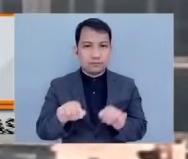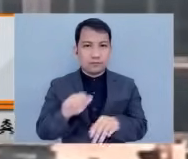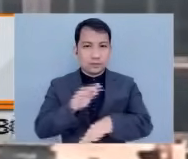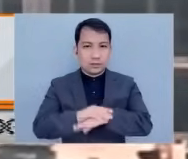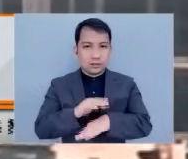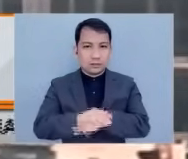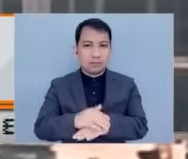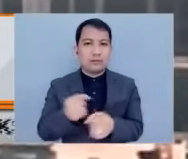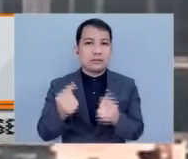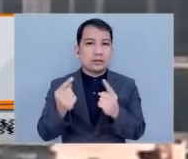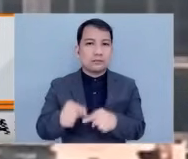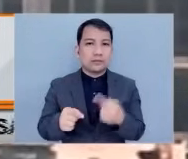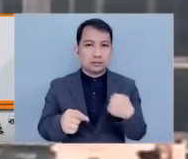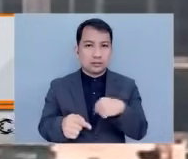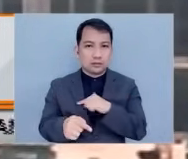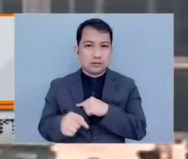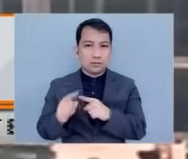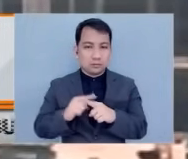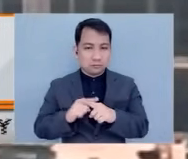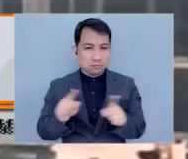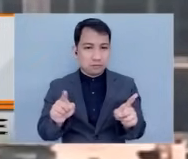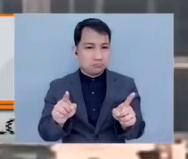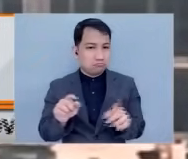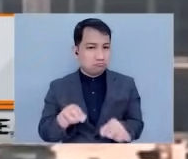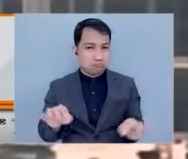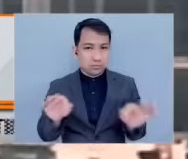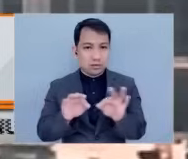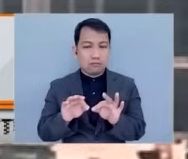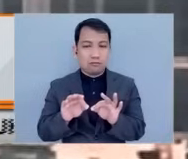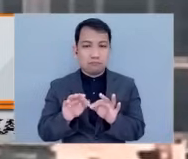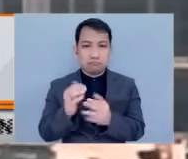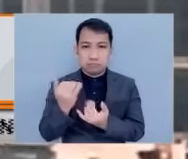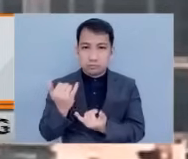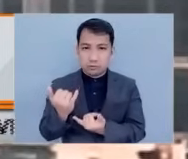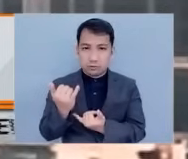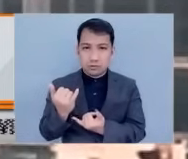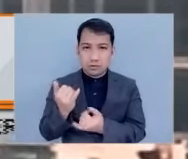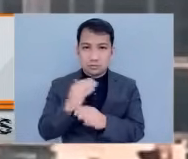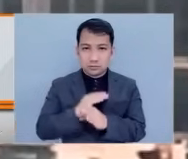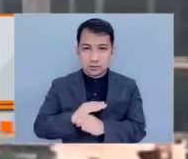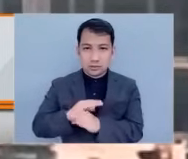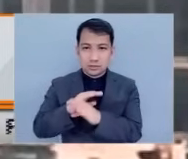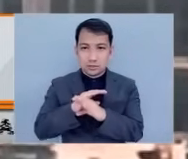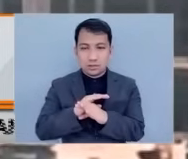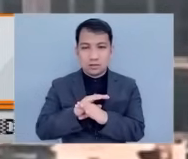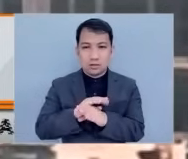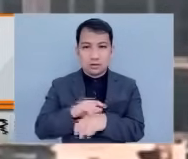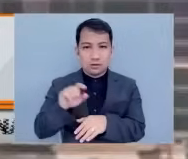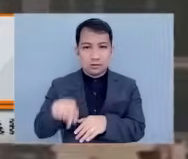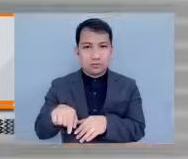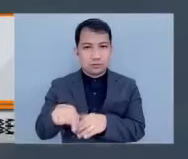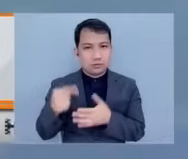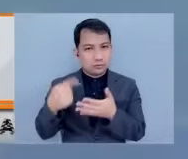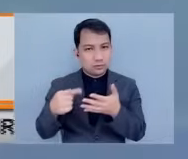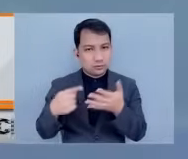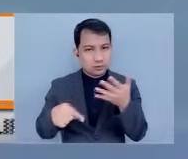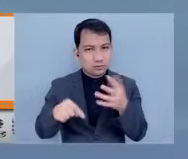ito. But, you know, partner, we have to be careful also. So we have to validate and investigate.